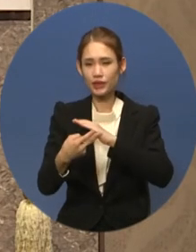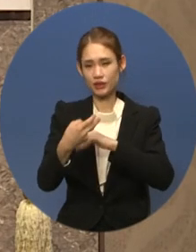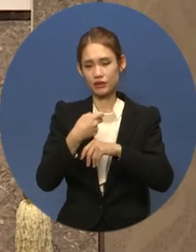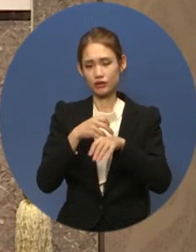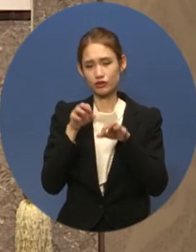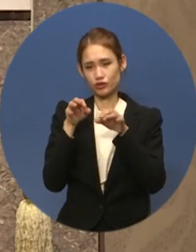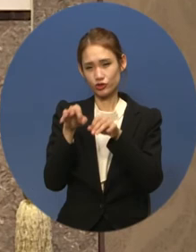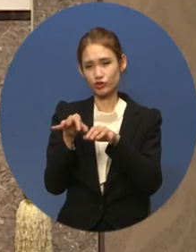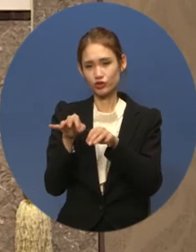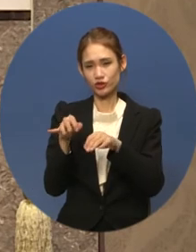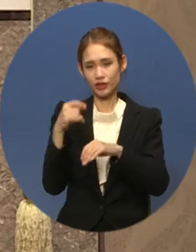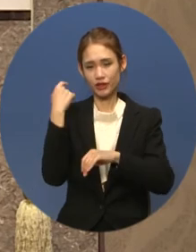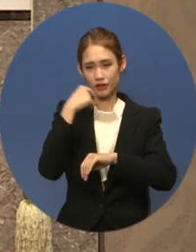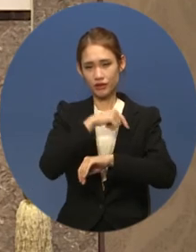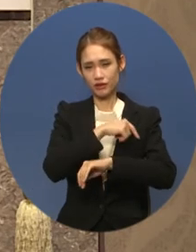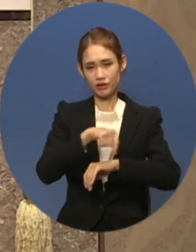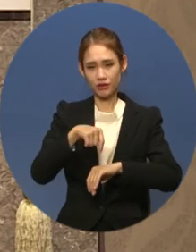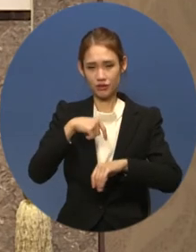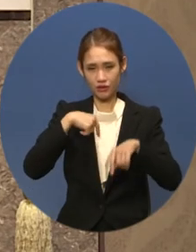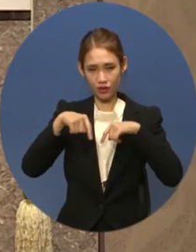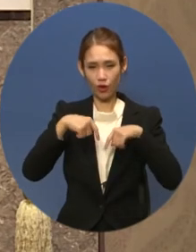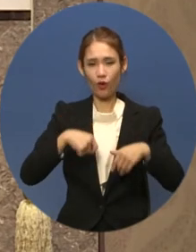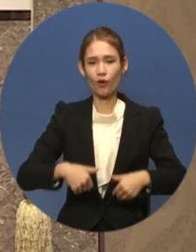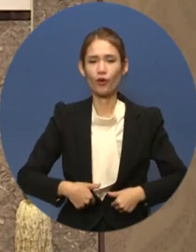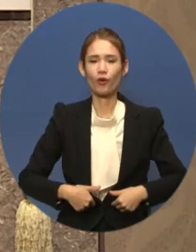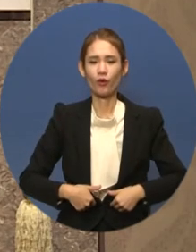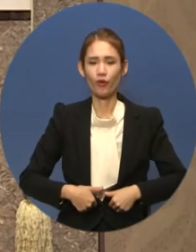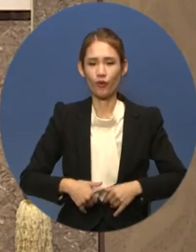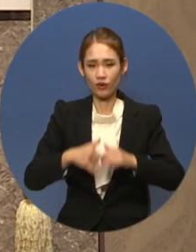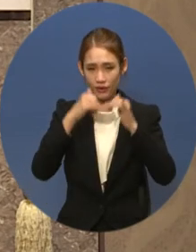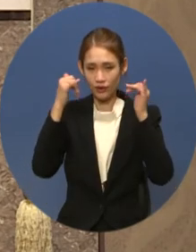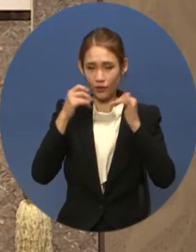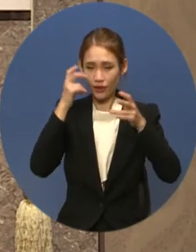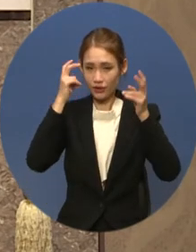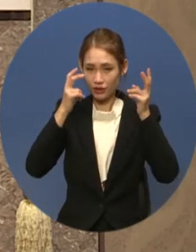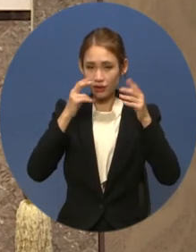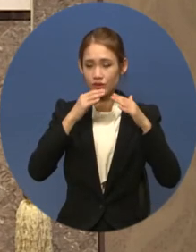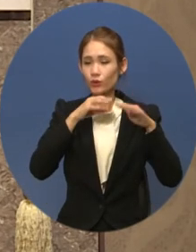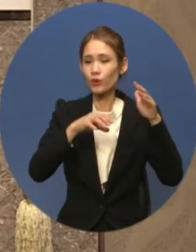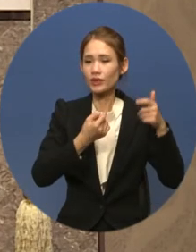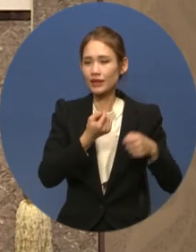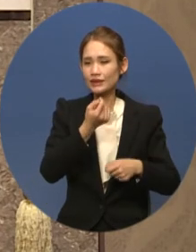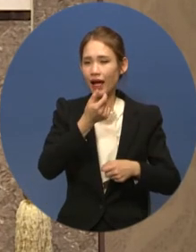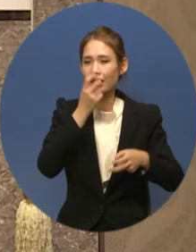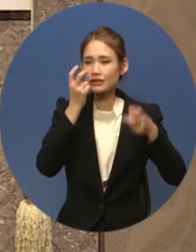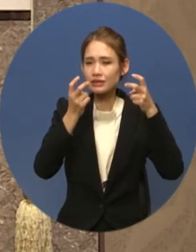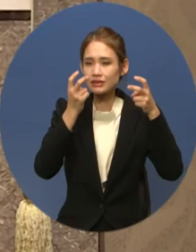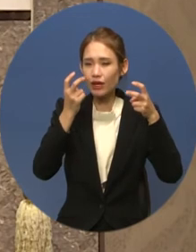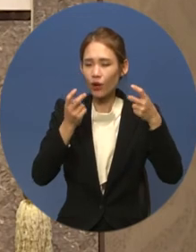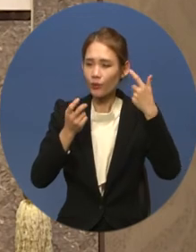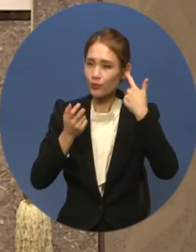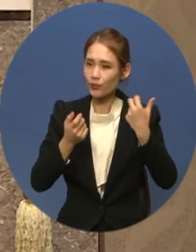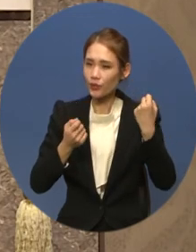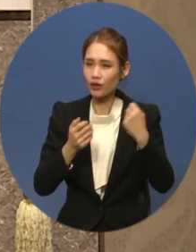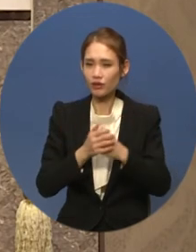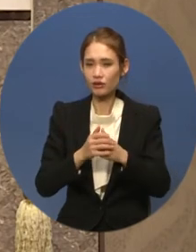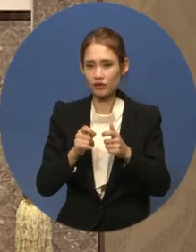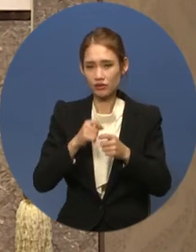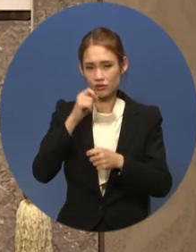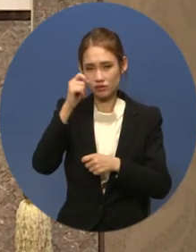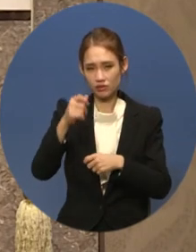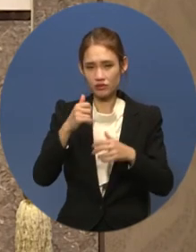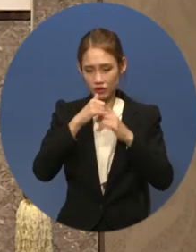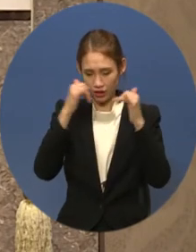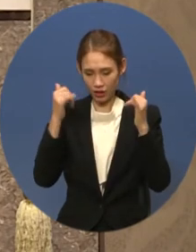이라든가 이런 것들이 만들어질 필요가 있습니다 사회적기업은 동네에 작은 기업이다 라고 생각하면 영혼이 대한민국사 사회적